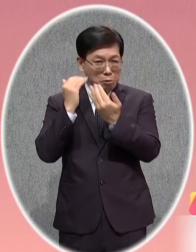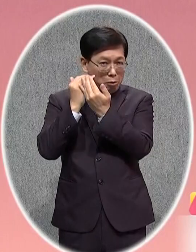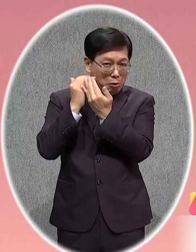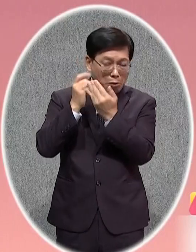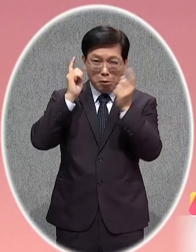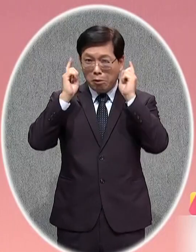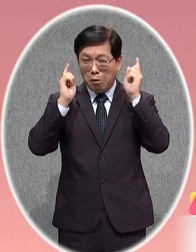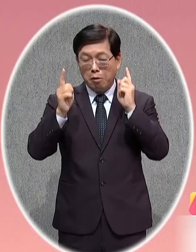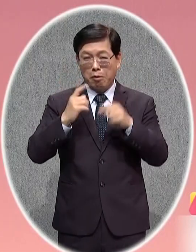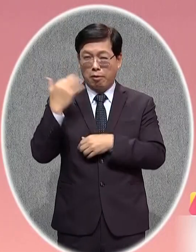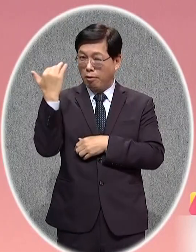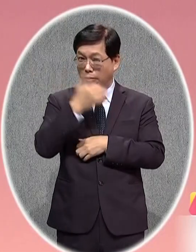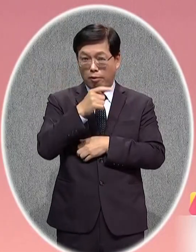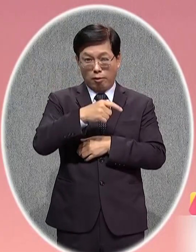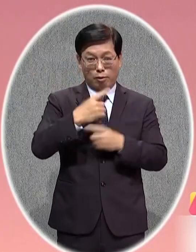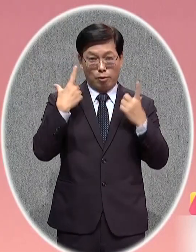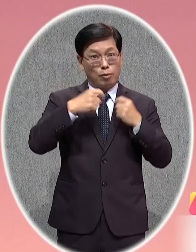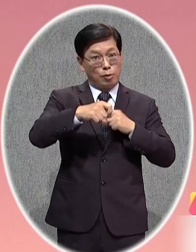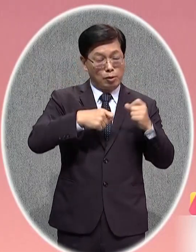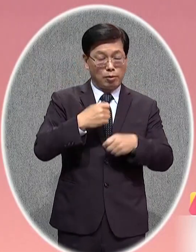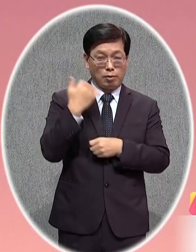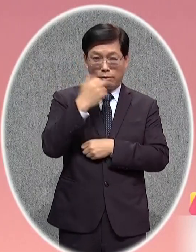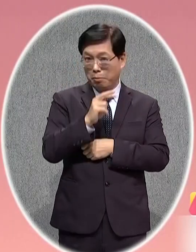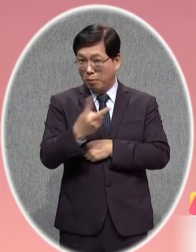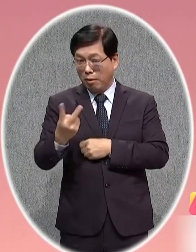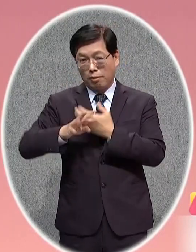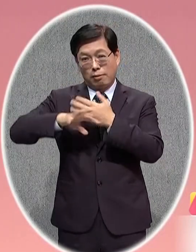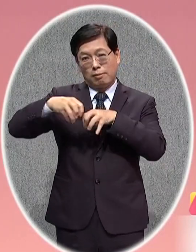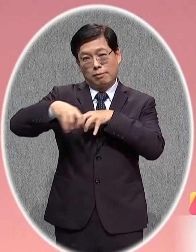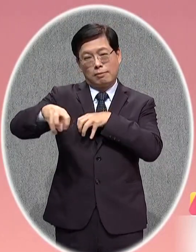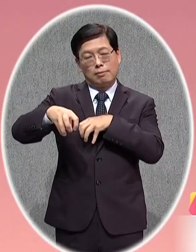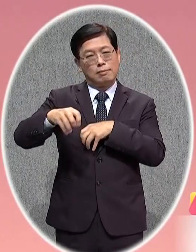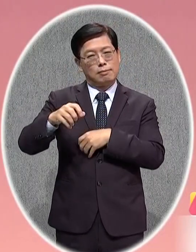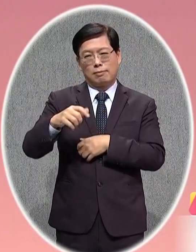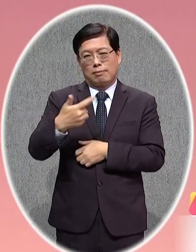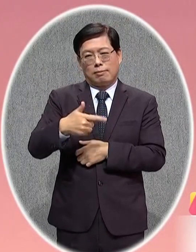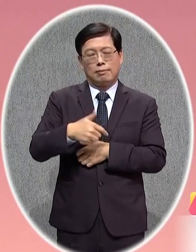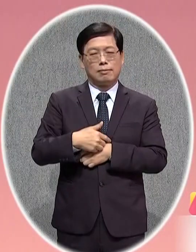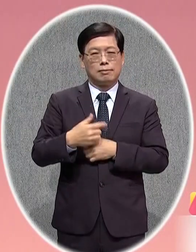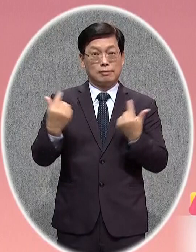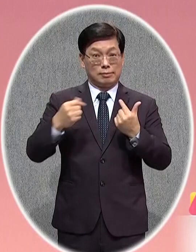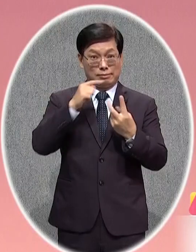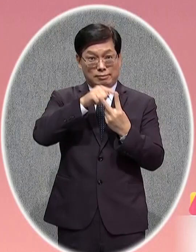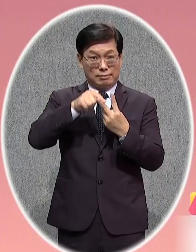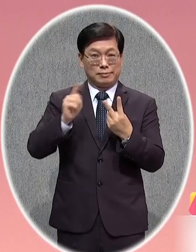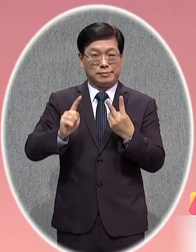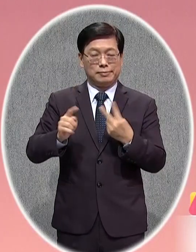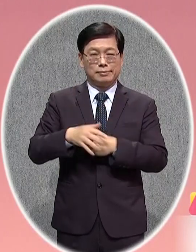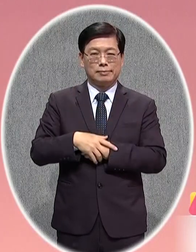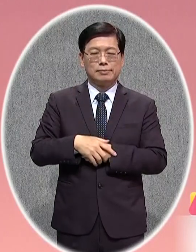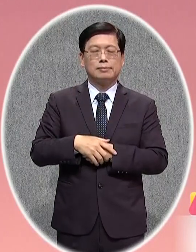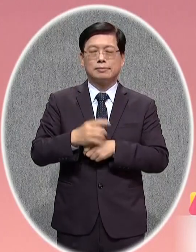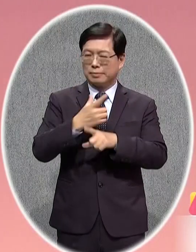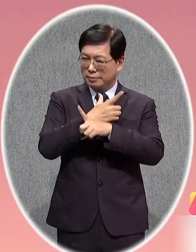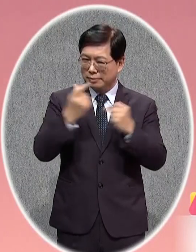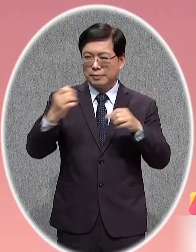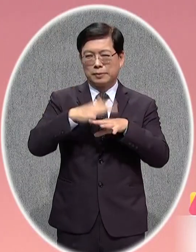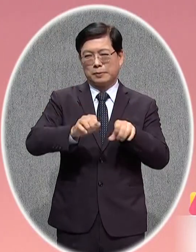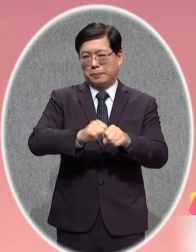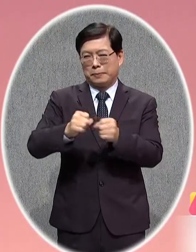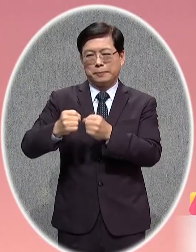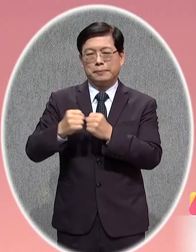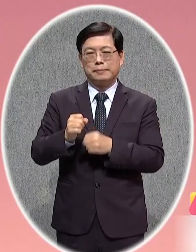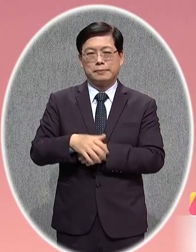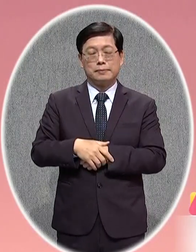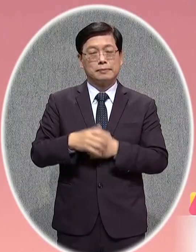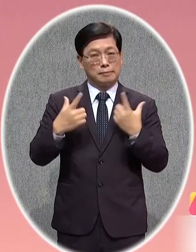一样，一下子在原方案，一下子在外推方案，事实上不管哪一个方案，它一样都是破坏藻